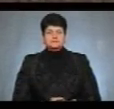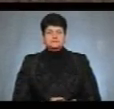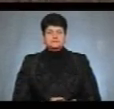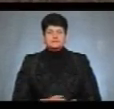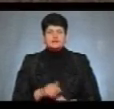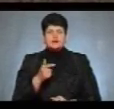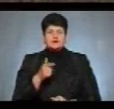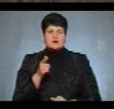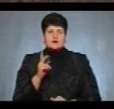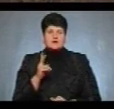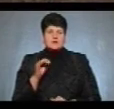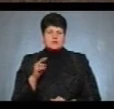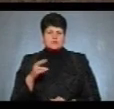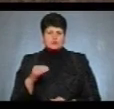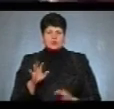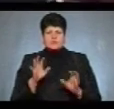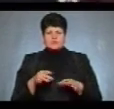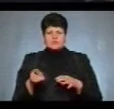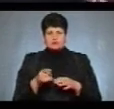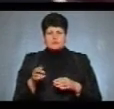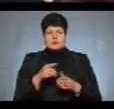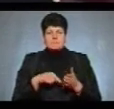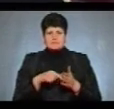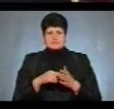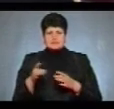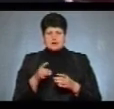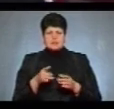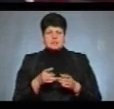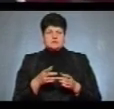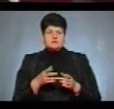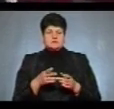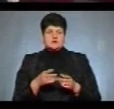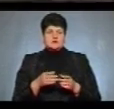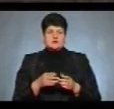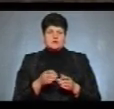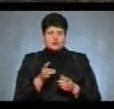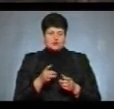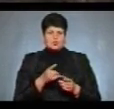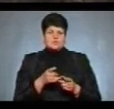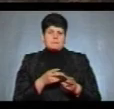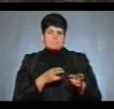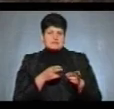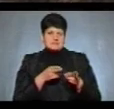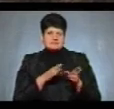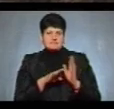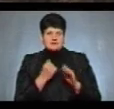Григорій Каліновський, голова Тернопільського міськрайонного товариства мисливців та рибалок, викликав пожежників близько 2 годин тому.